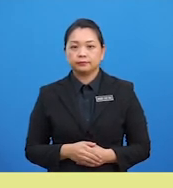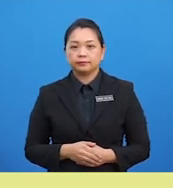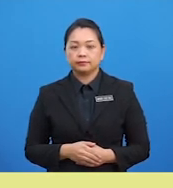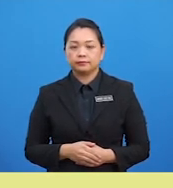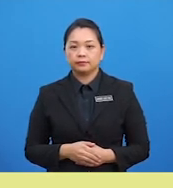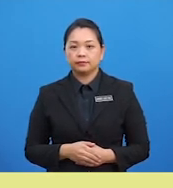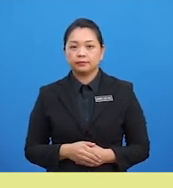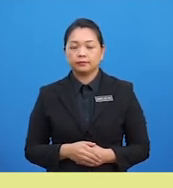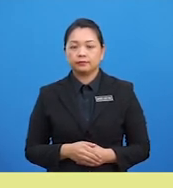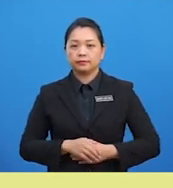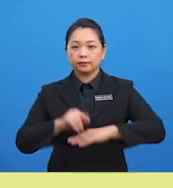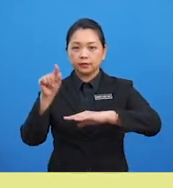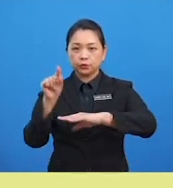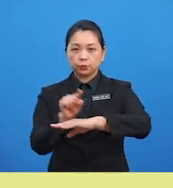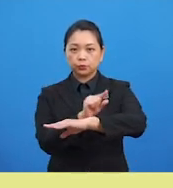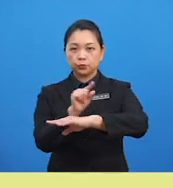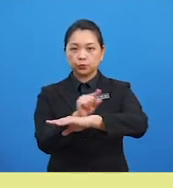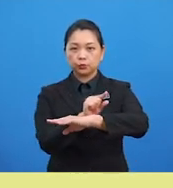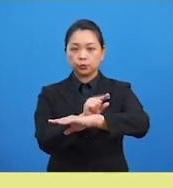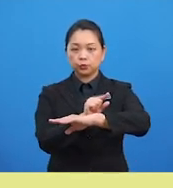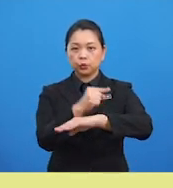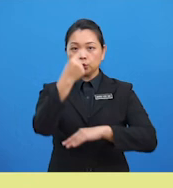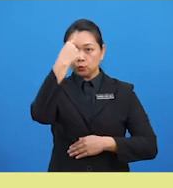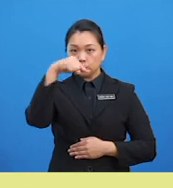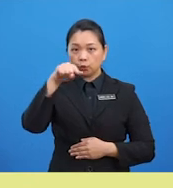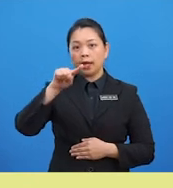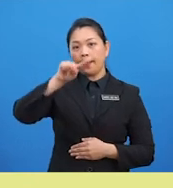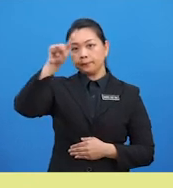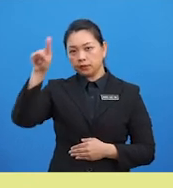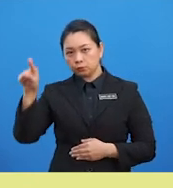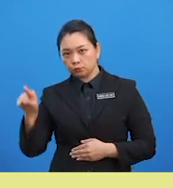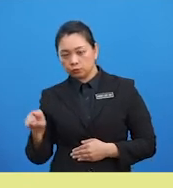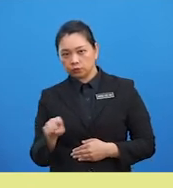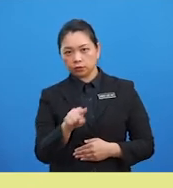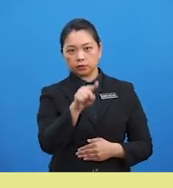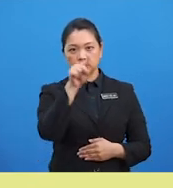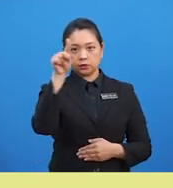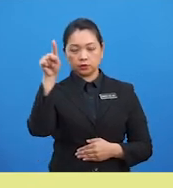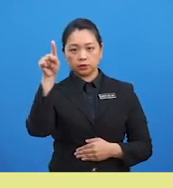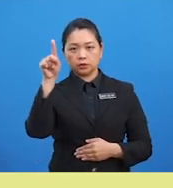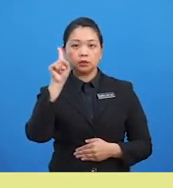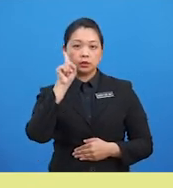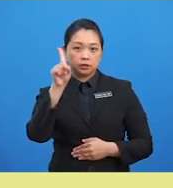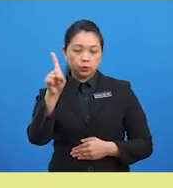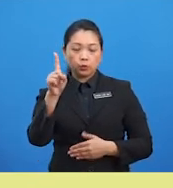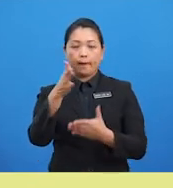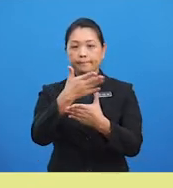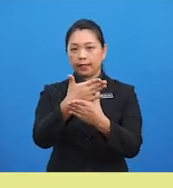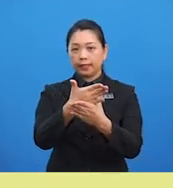Rotate digunakan untuk memutarkan suatu bahagian